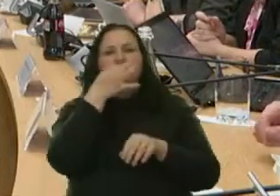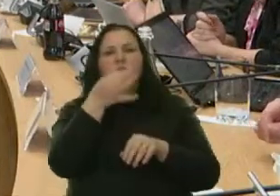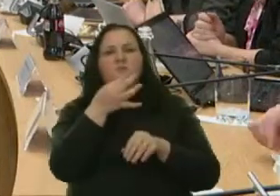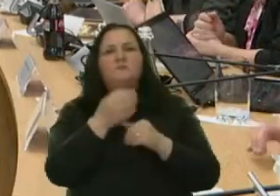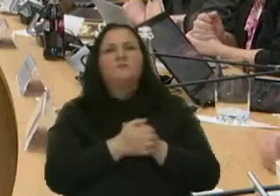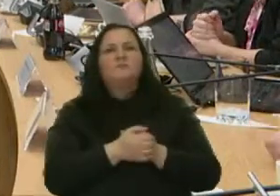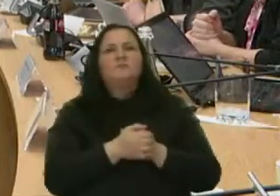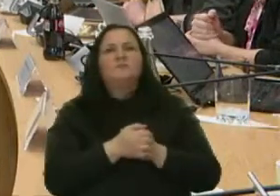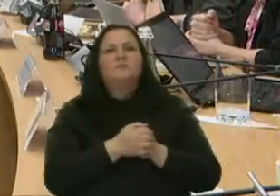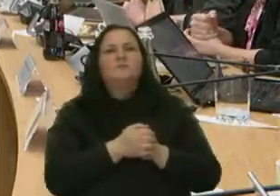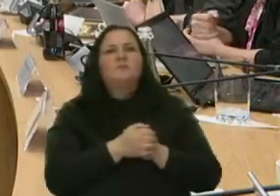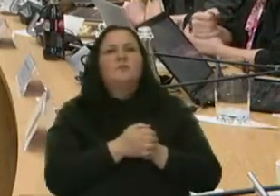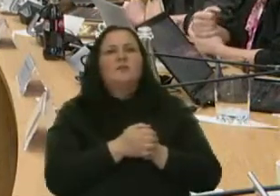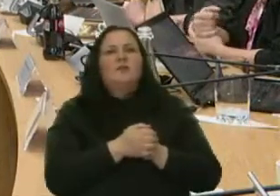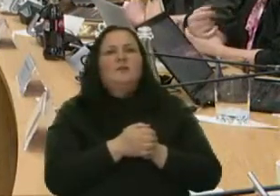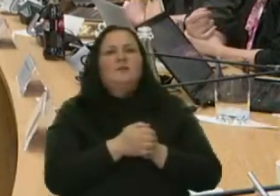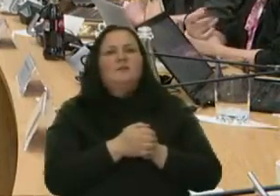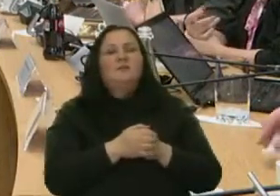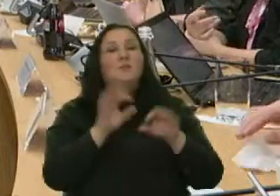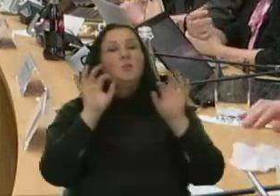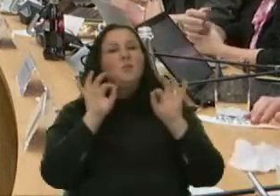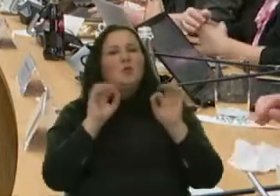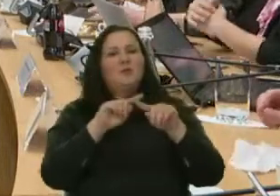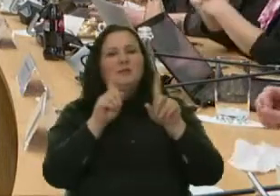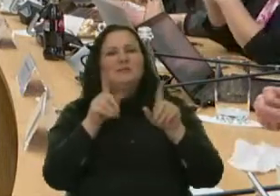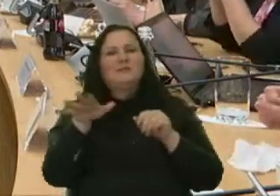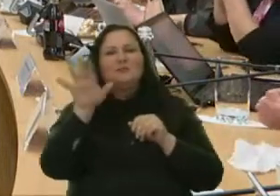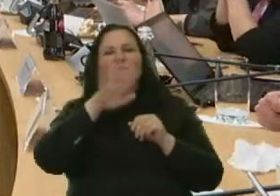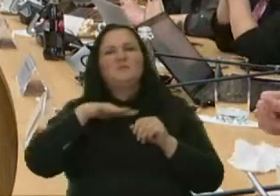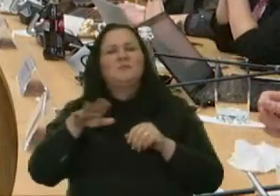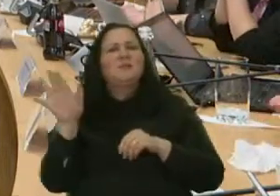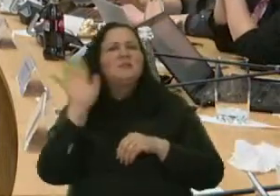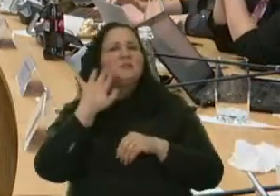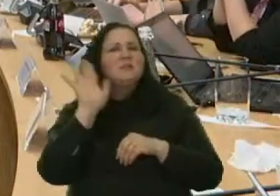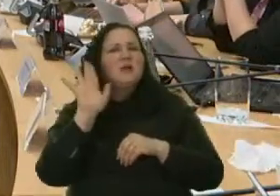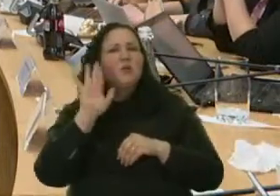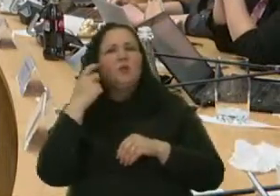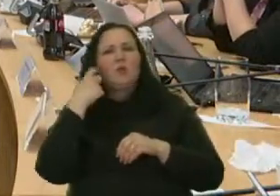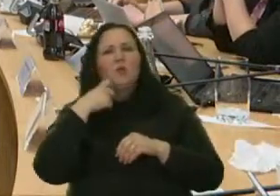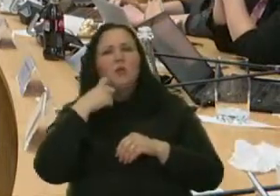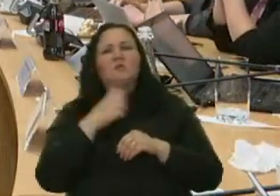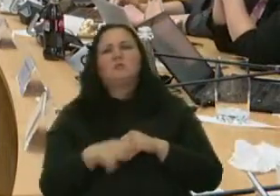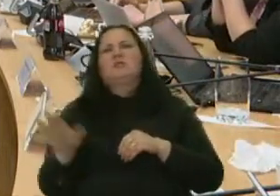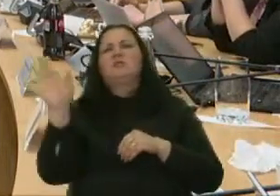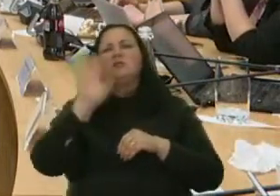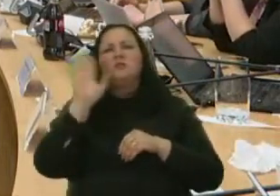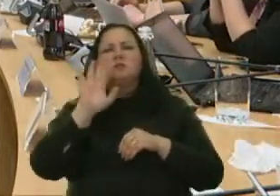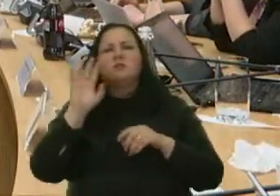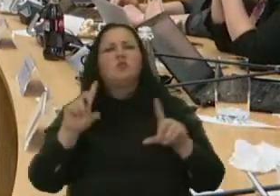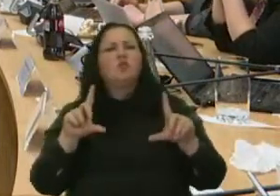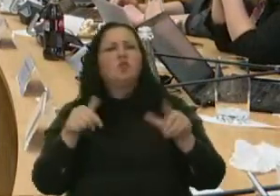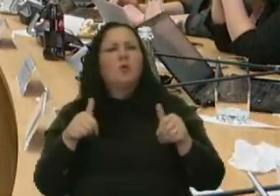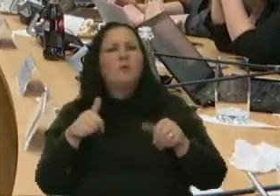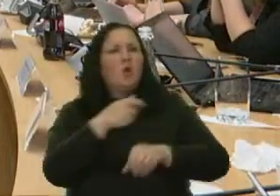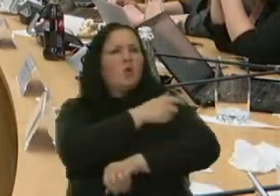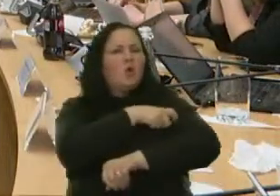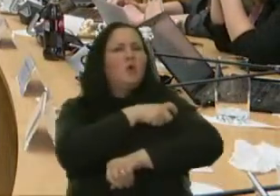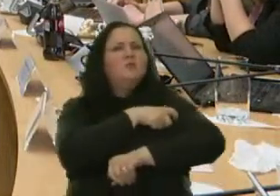rog da Bună ziua tuturor Salutări clujenilor Salutări domnilor